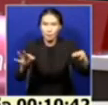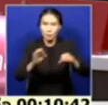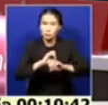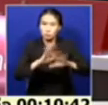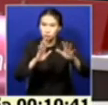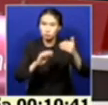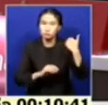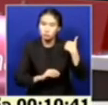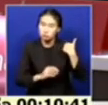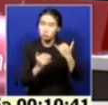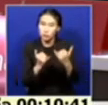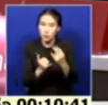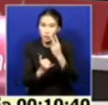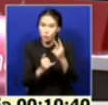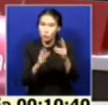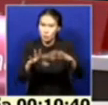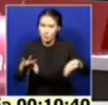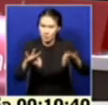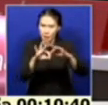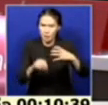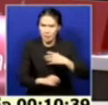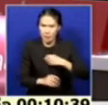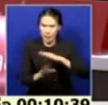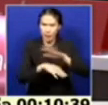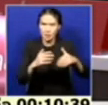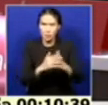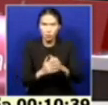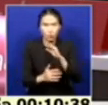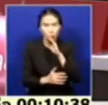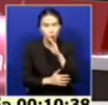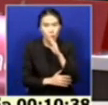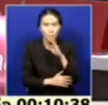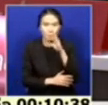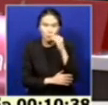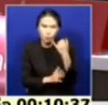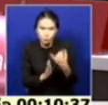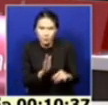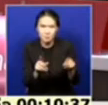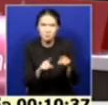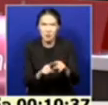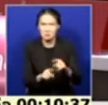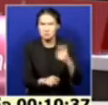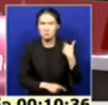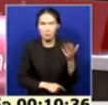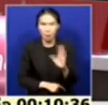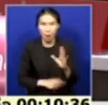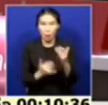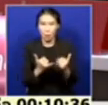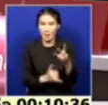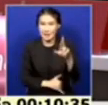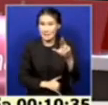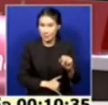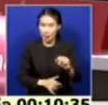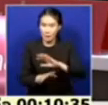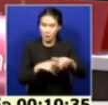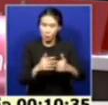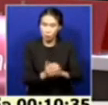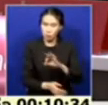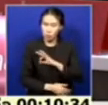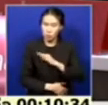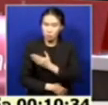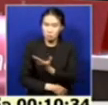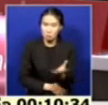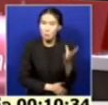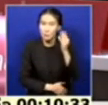านรัฐมนตรีไปดูรัฐนูลมาตรา4ก็ได้นะครับศักดิ์ศรีความเป็นมนุษย์ทุกคนย่อมได้รับการคุ้มครอง